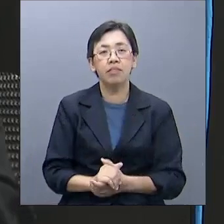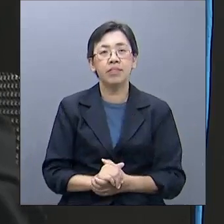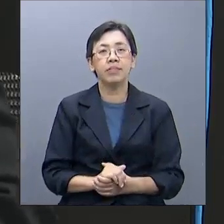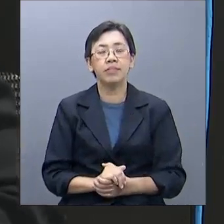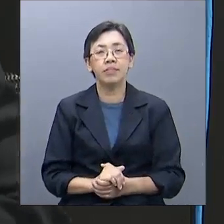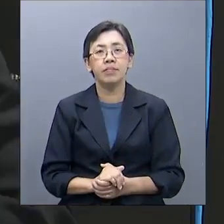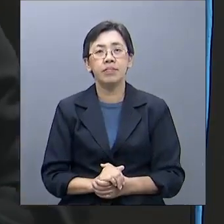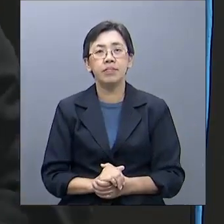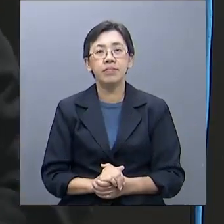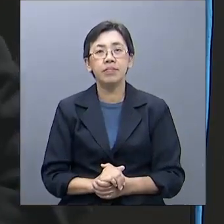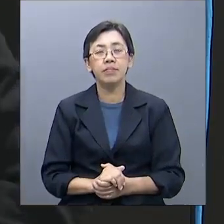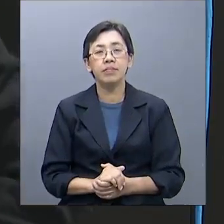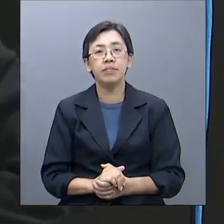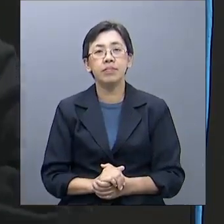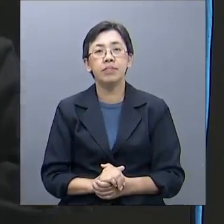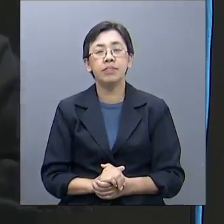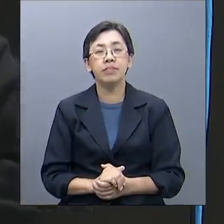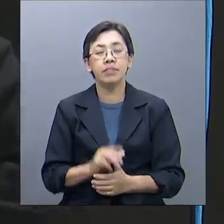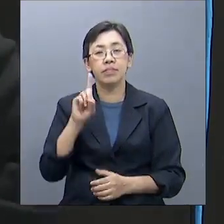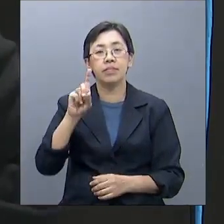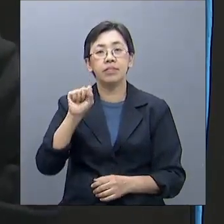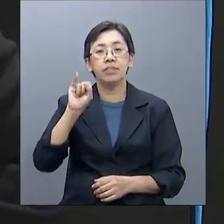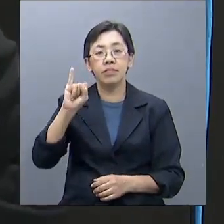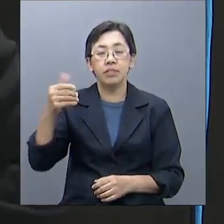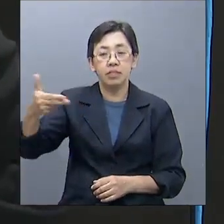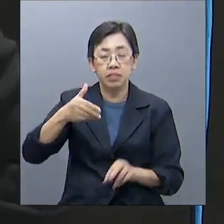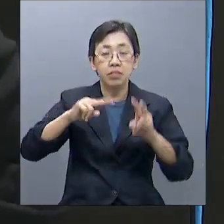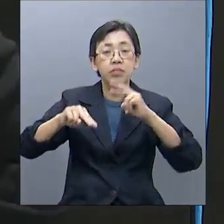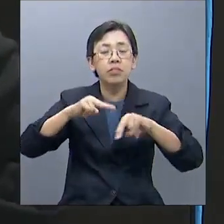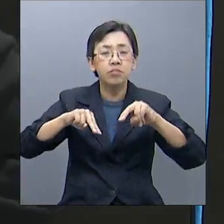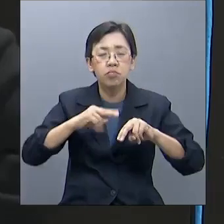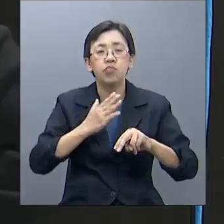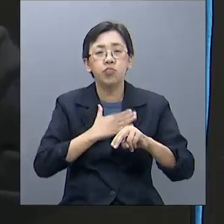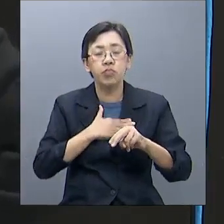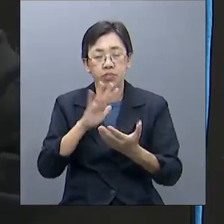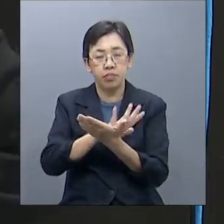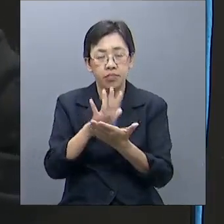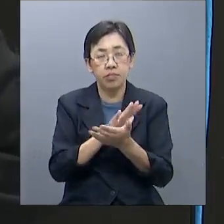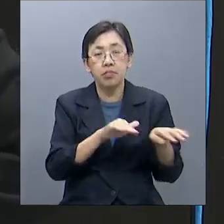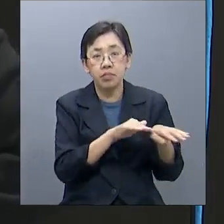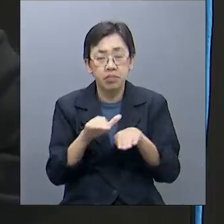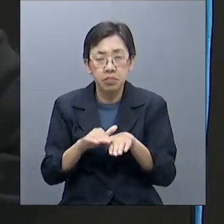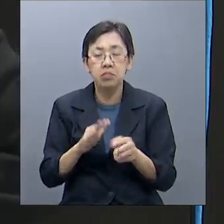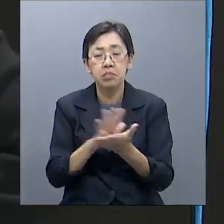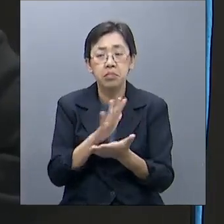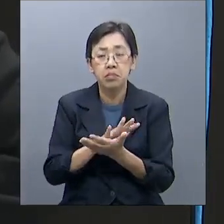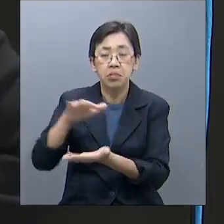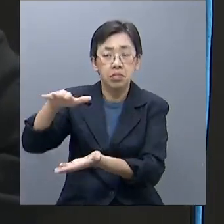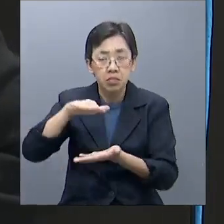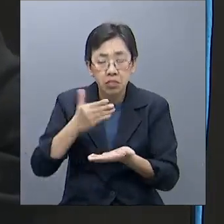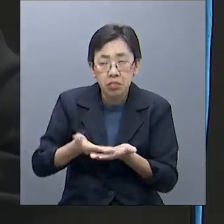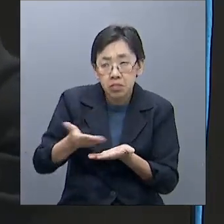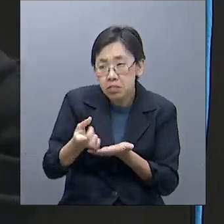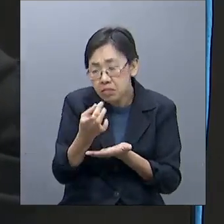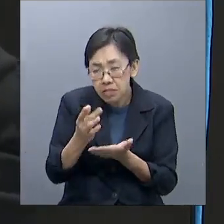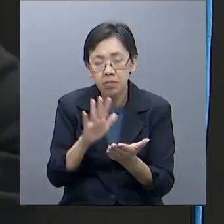จากการที่ทาง DSI มาขอตรวจสอบเราก็จะต้องเตรียมเอกสารการนำเข้าทั้งหมดที่เรารับซื้อทุกล็อต